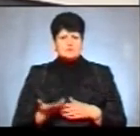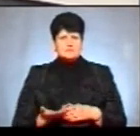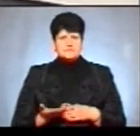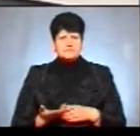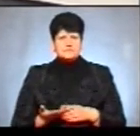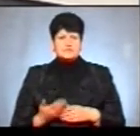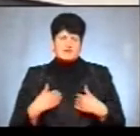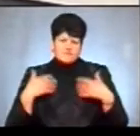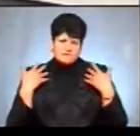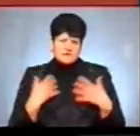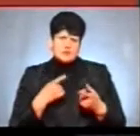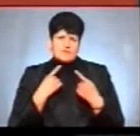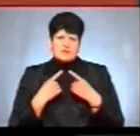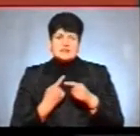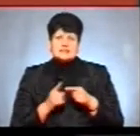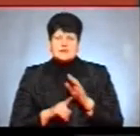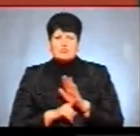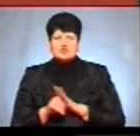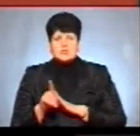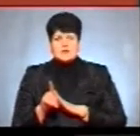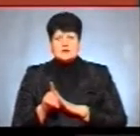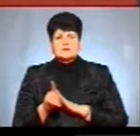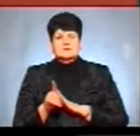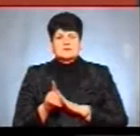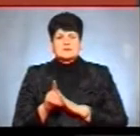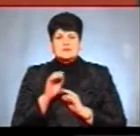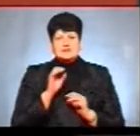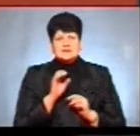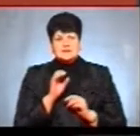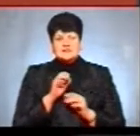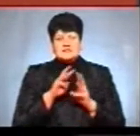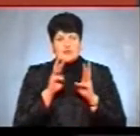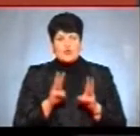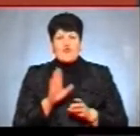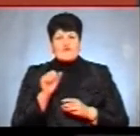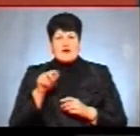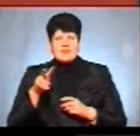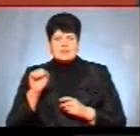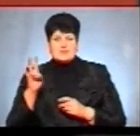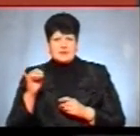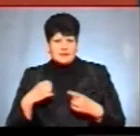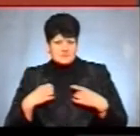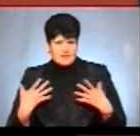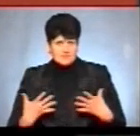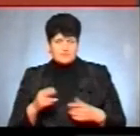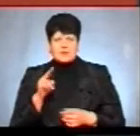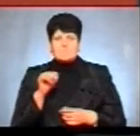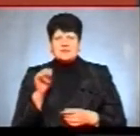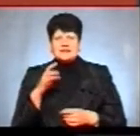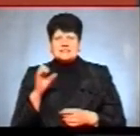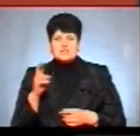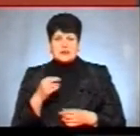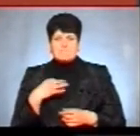говорив, це все починається з свята Валентина, так? Це підсніжники,